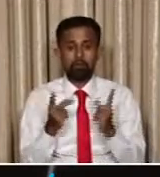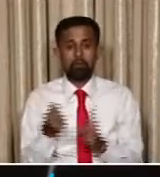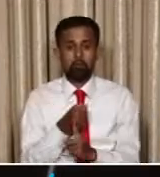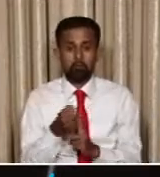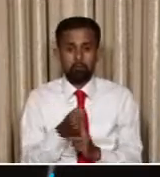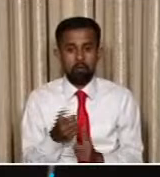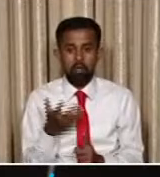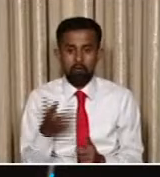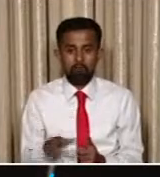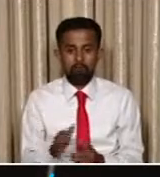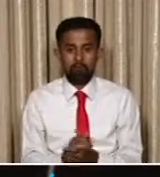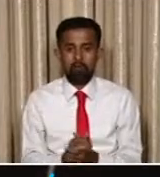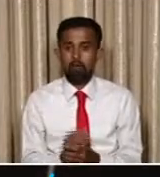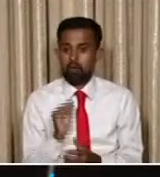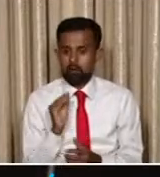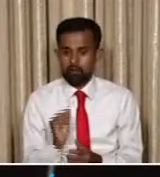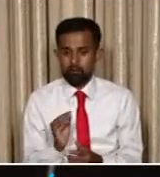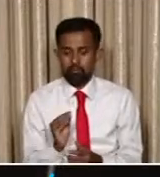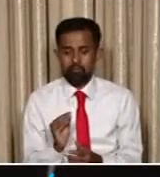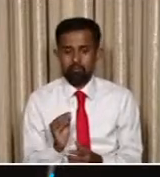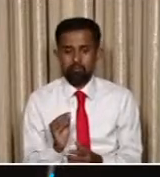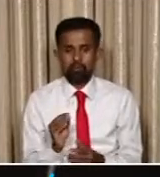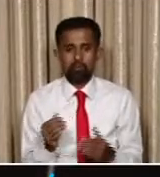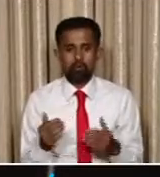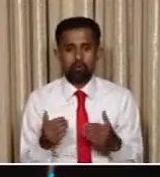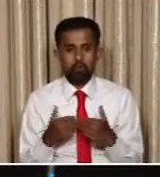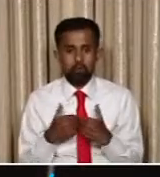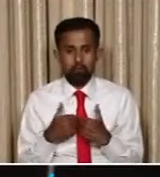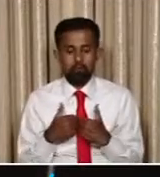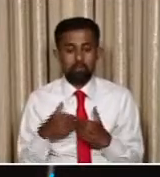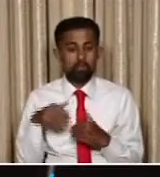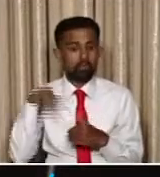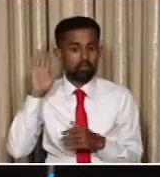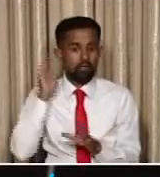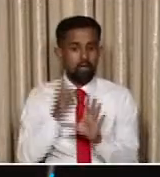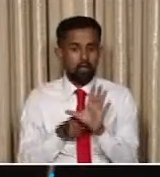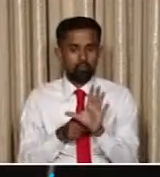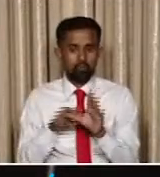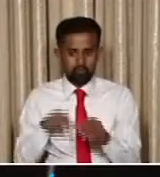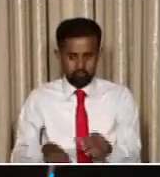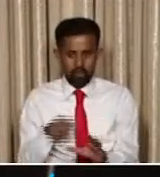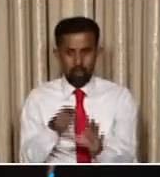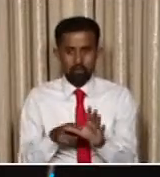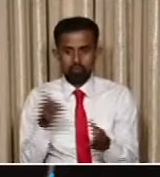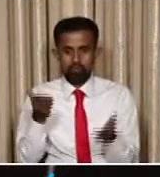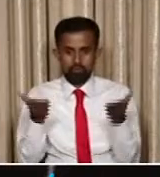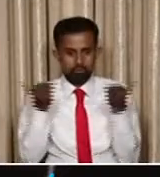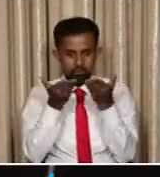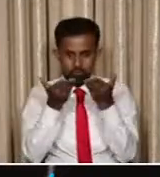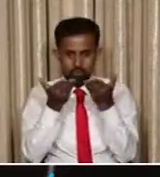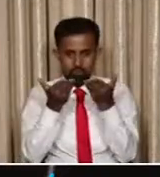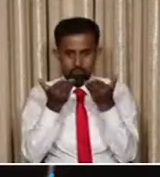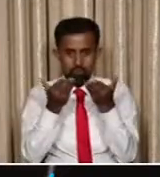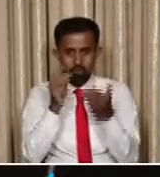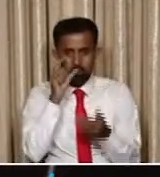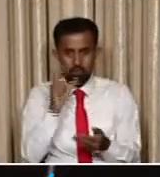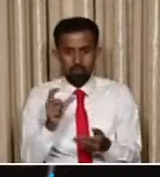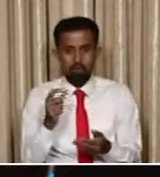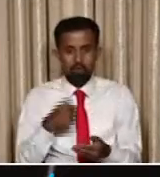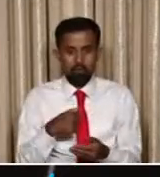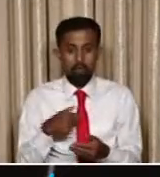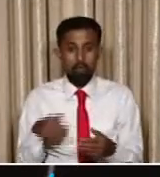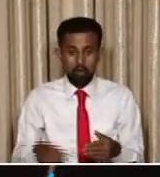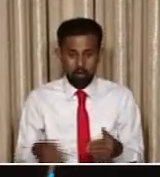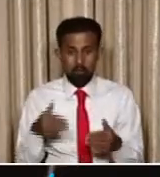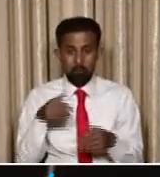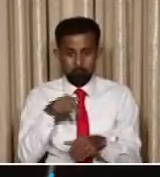වුණා නමුත් අපි ඒ ගිය අවුරුද්දත් එක්ක අද සංසන්දනය කරන විට අපි දන්නවා අදට